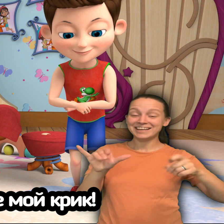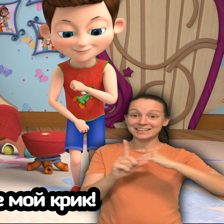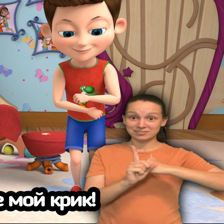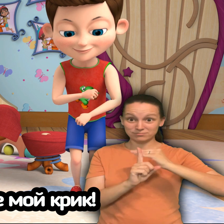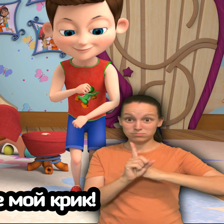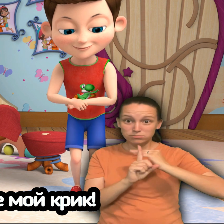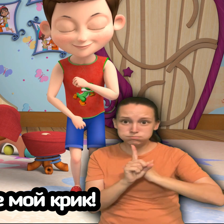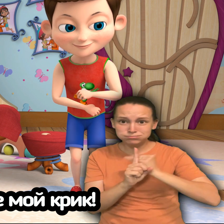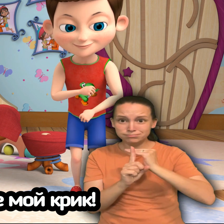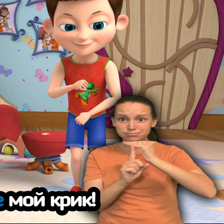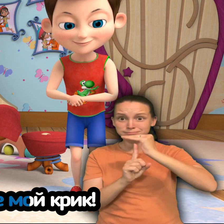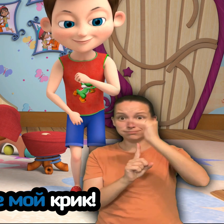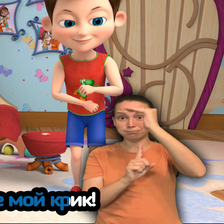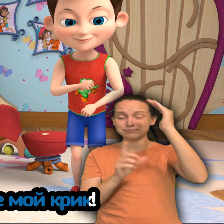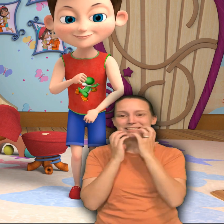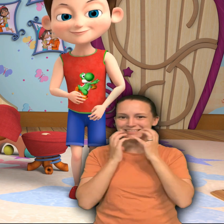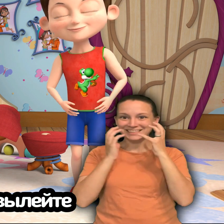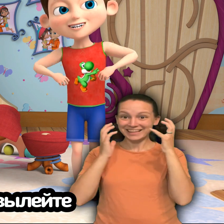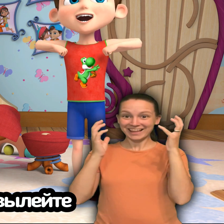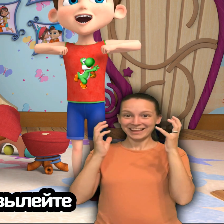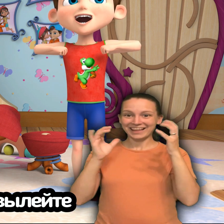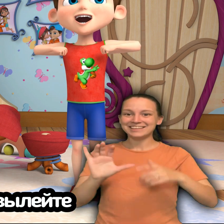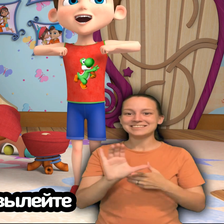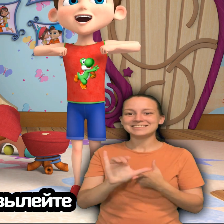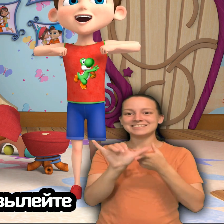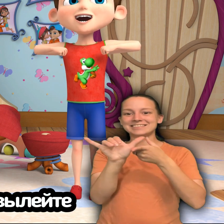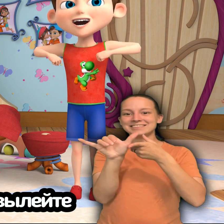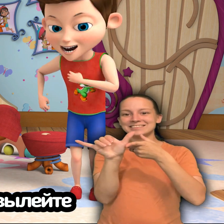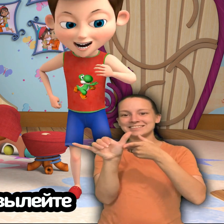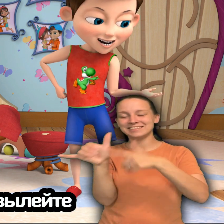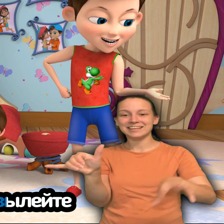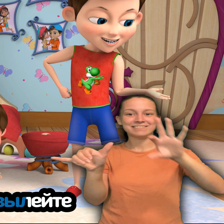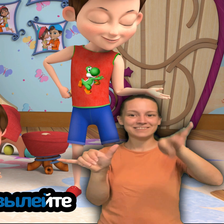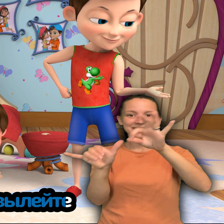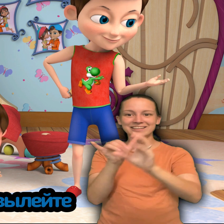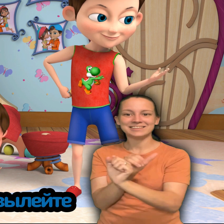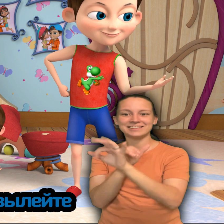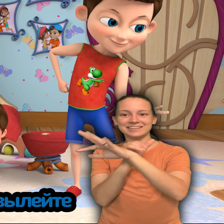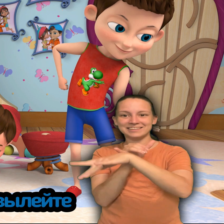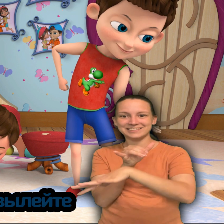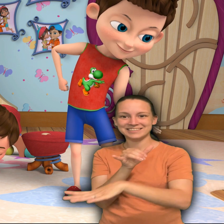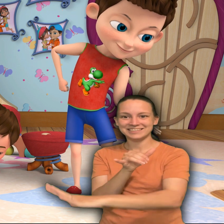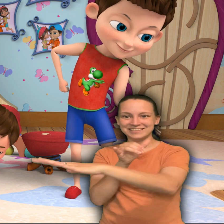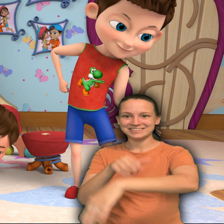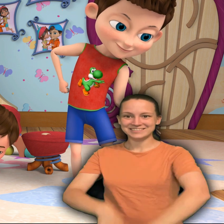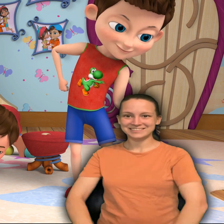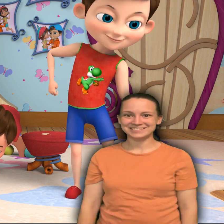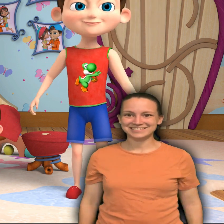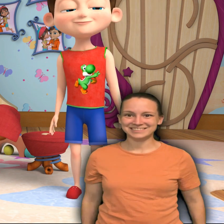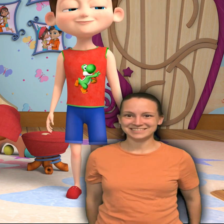Когда я закипаю, вы слышите мой крик. Просто наклоните меня и